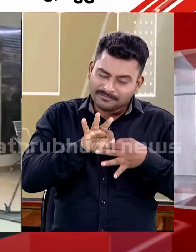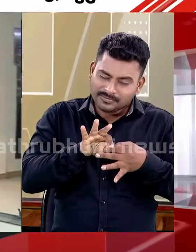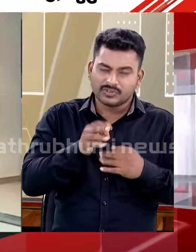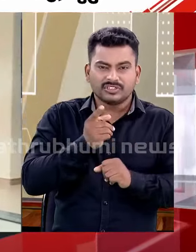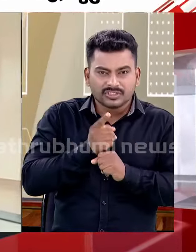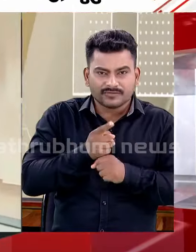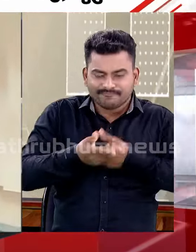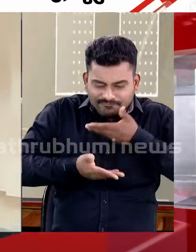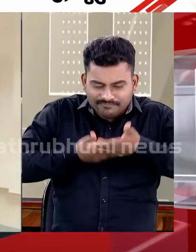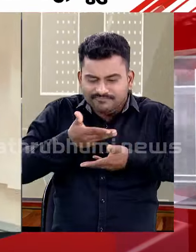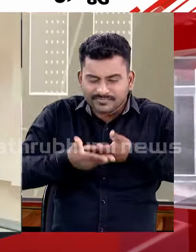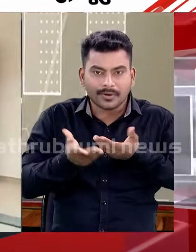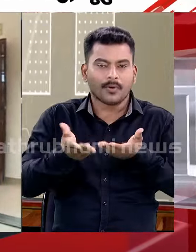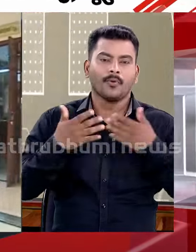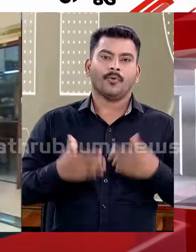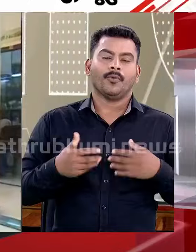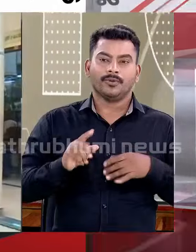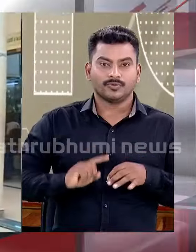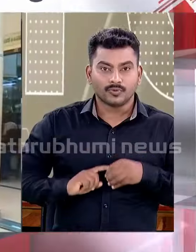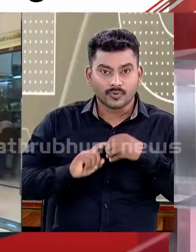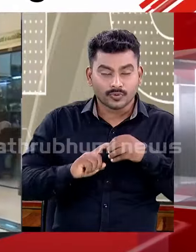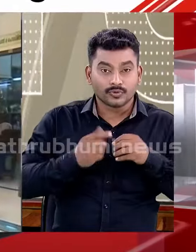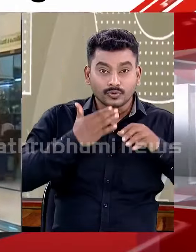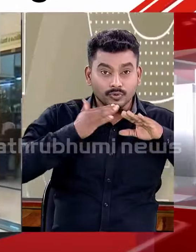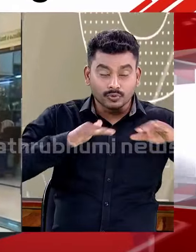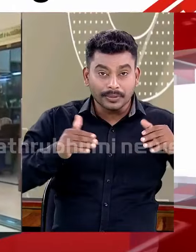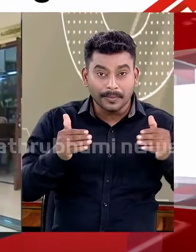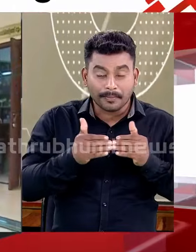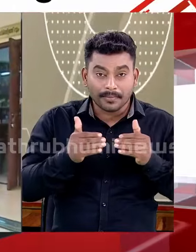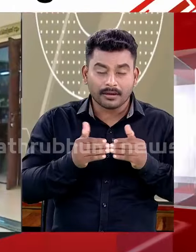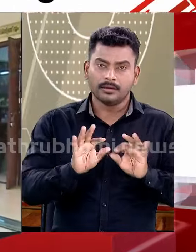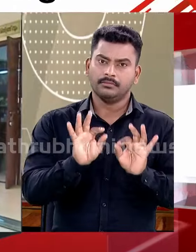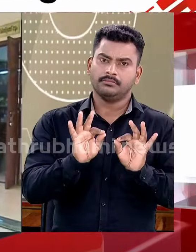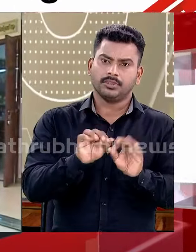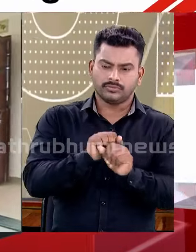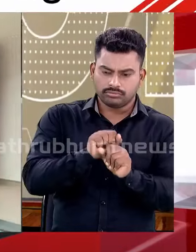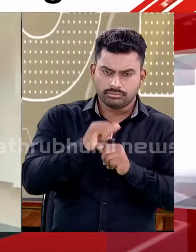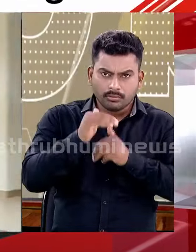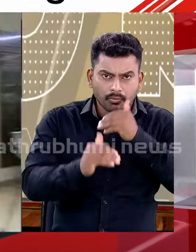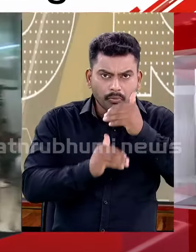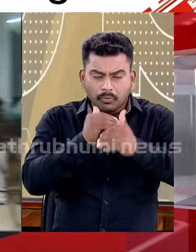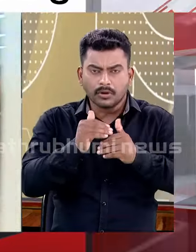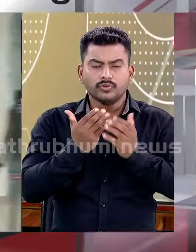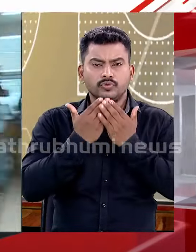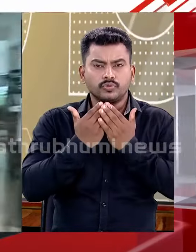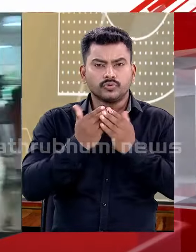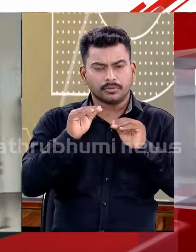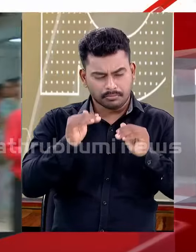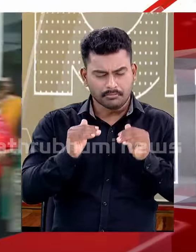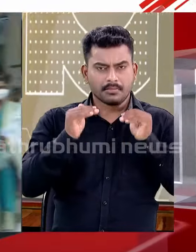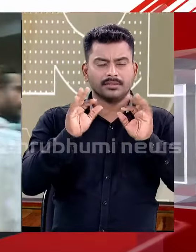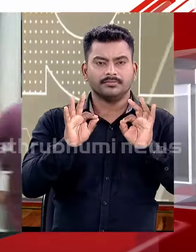മികവ് അത്രമാത്രമുണ്ട്. അതുകൊണ്ട് ഞാൻ ചോദിച്ച മിക്കവാറും കുട്ടികളെല്ലാം നല്ല വിജയം നേടിയെന്നാണ് പറഞ്ജീവ്. അത്തരത്തിൽ എല്ലാവരും വലിയ സന്തോഷത്തിലാണ്.